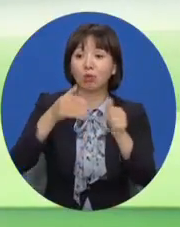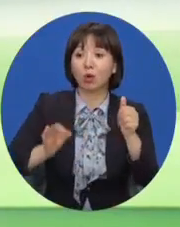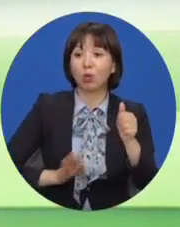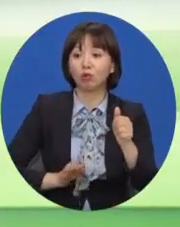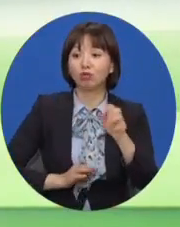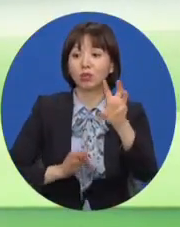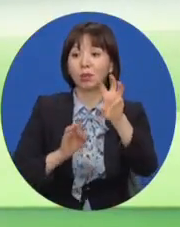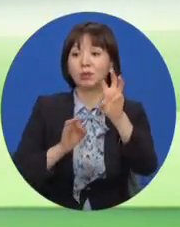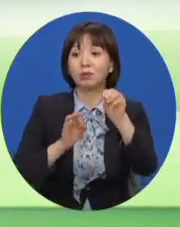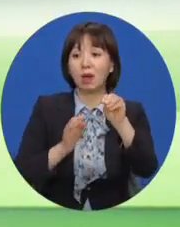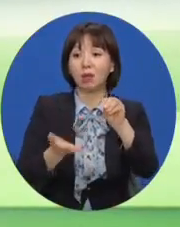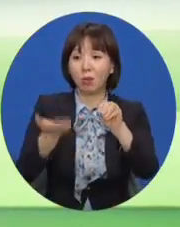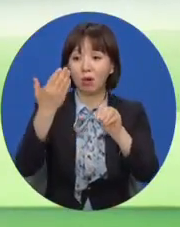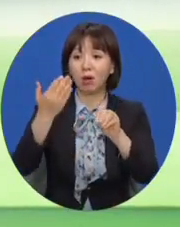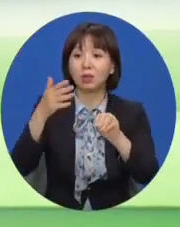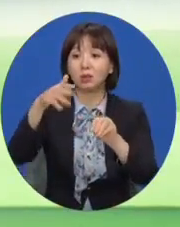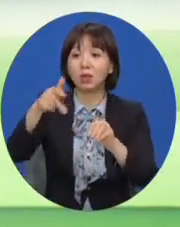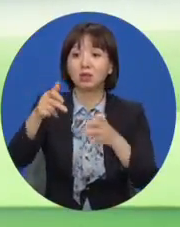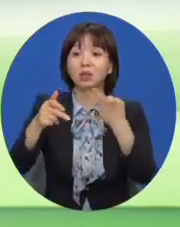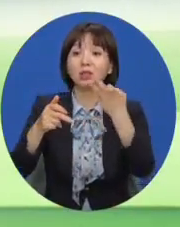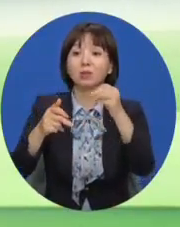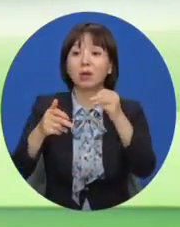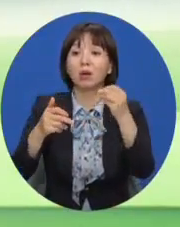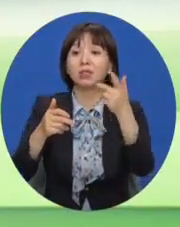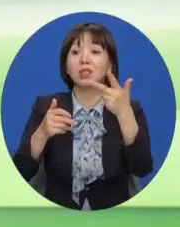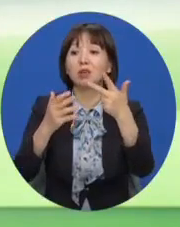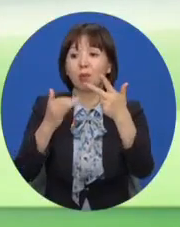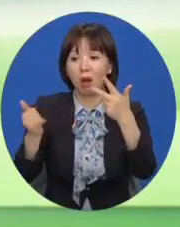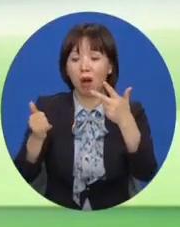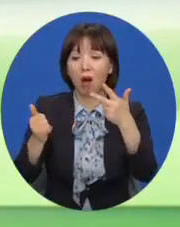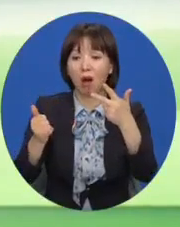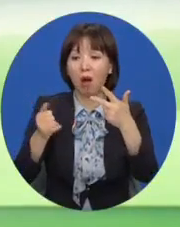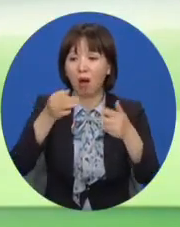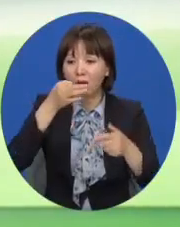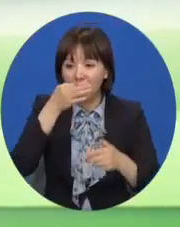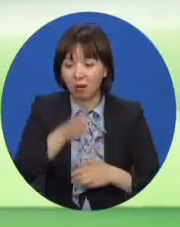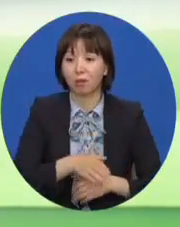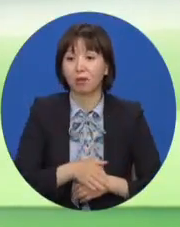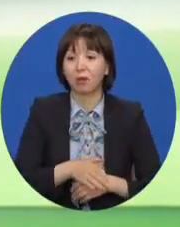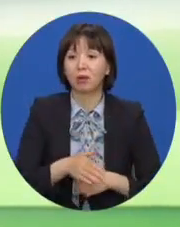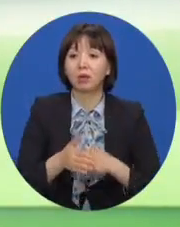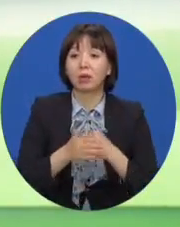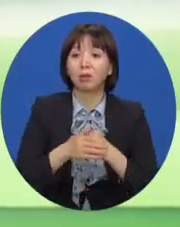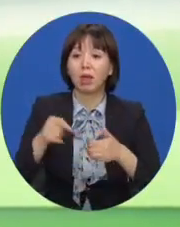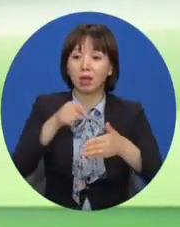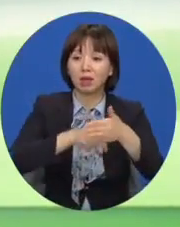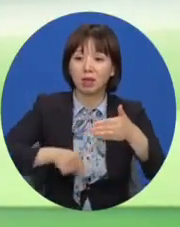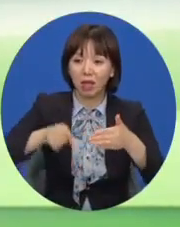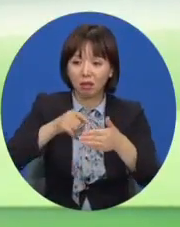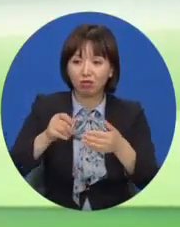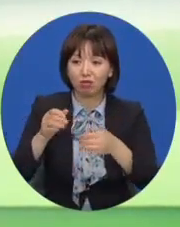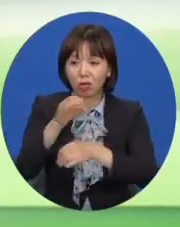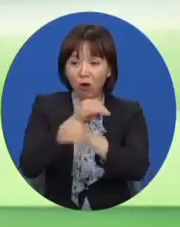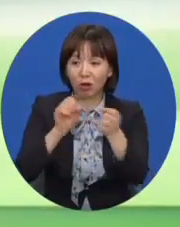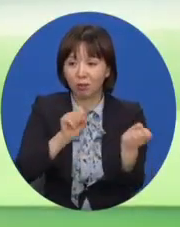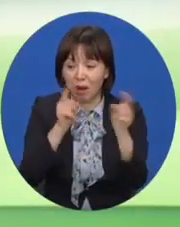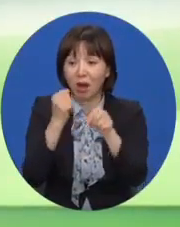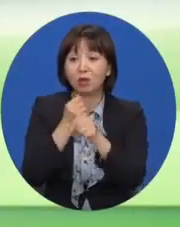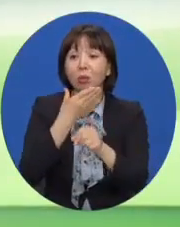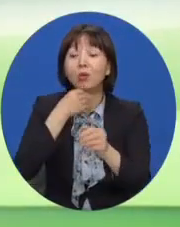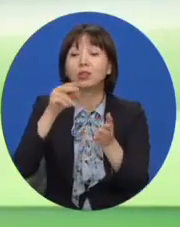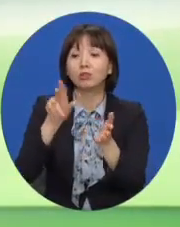30만이 넘었습니다. 제천은 13만 7천에 허덕이고 있습니다. 이 시기에 이러한 그 내수 경기를 살려서 각종 그 복지